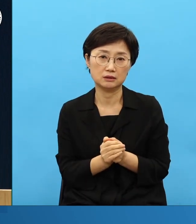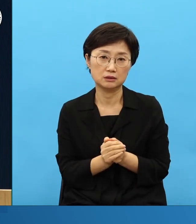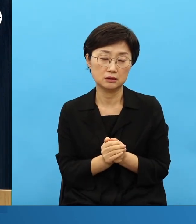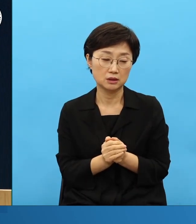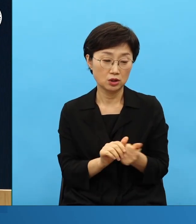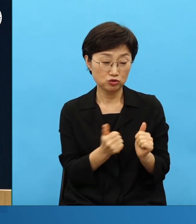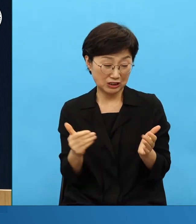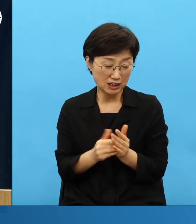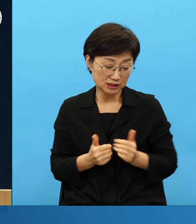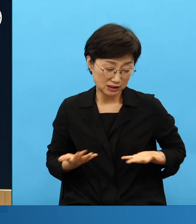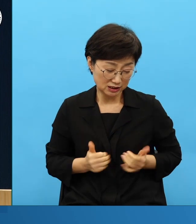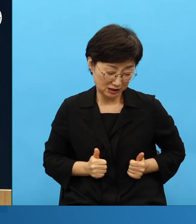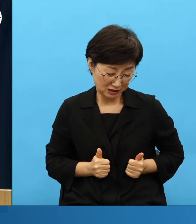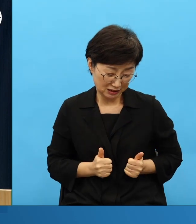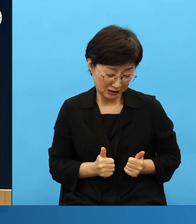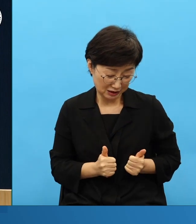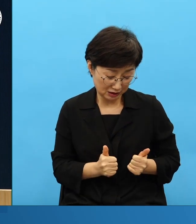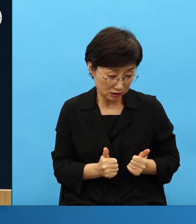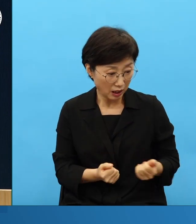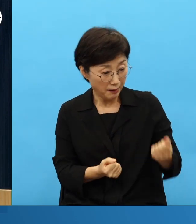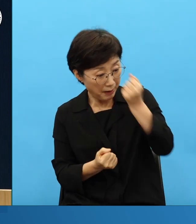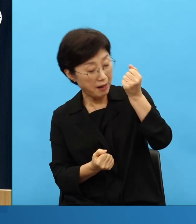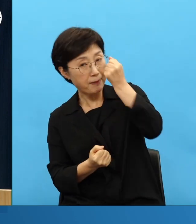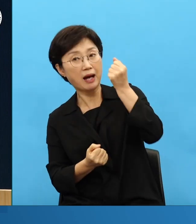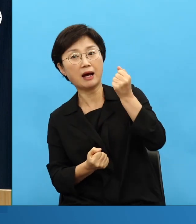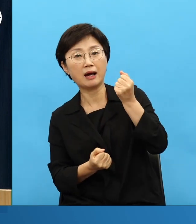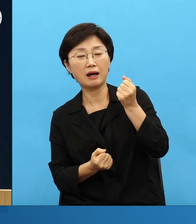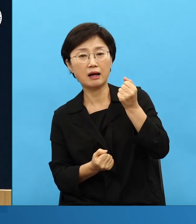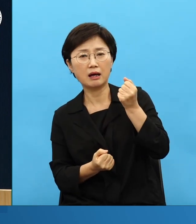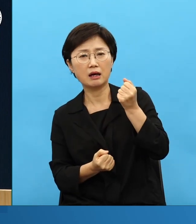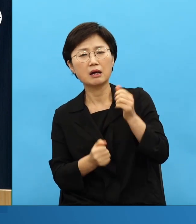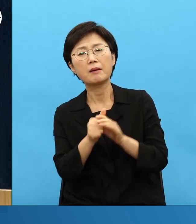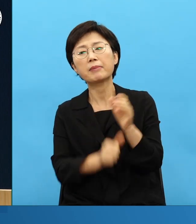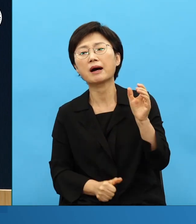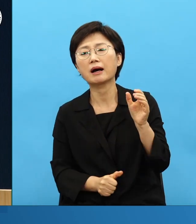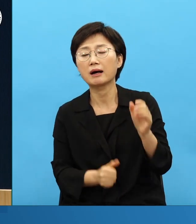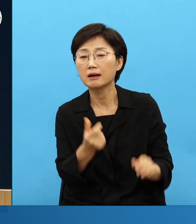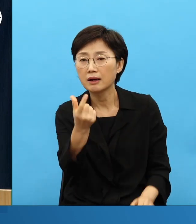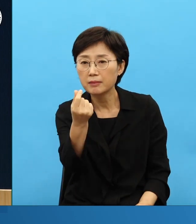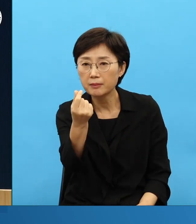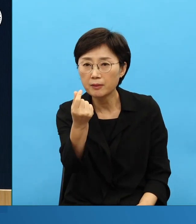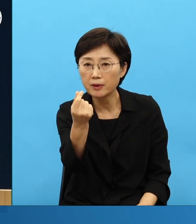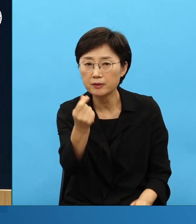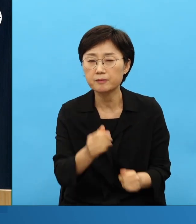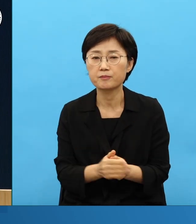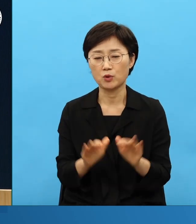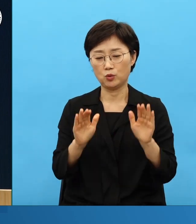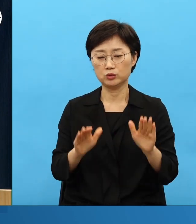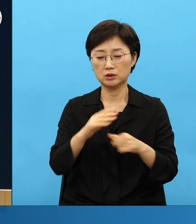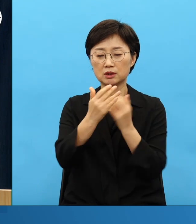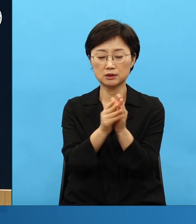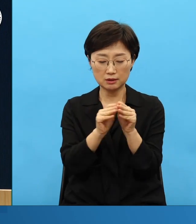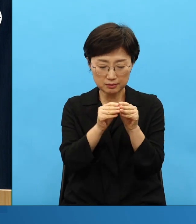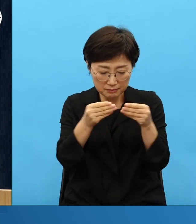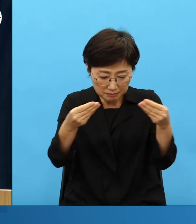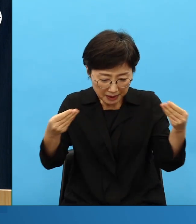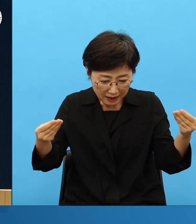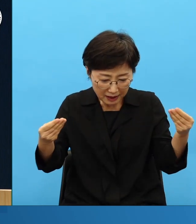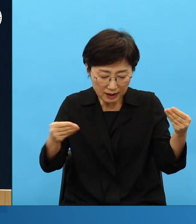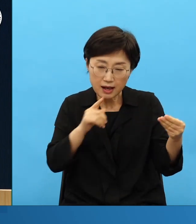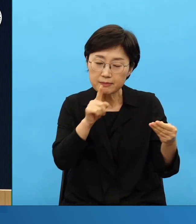nothing to show for it because problems only come all the more. 성경에 분명히 예언했는데